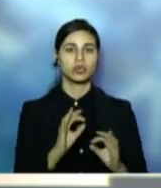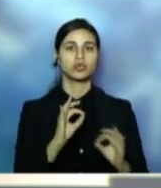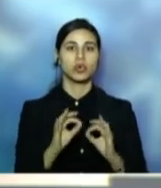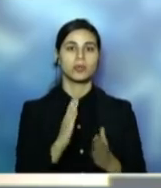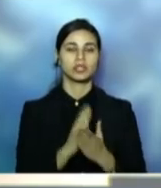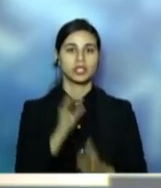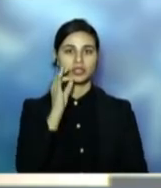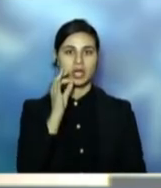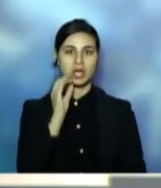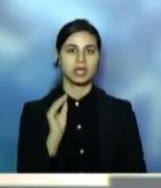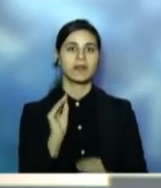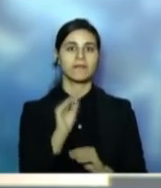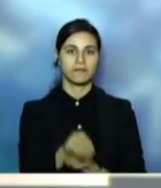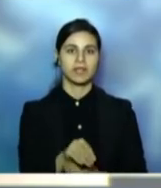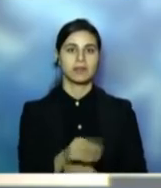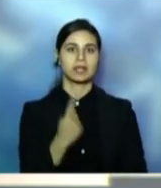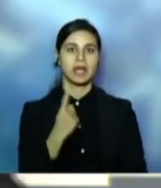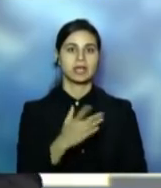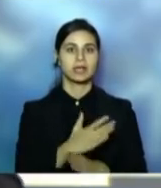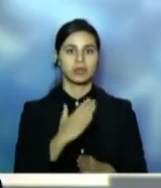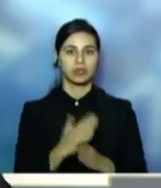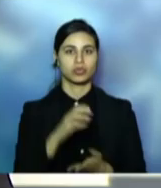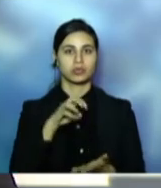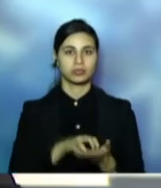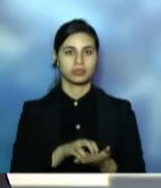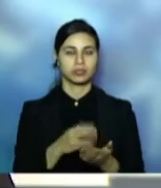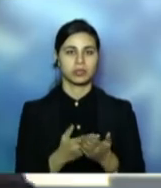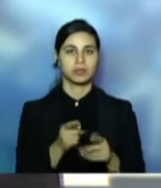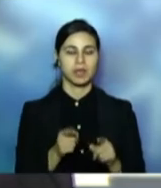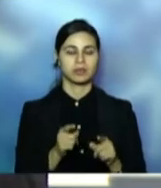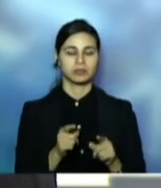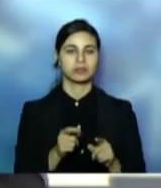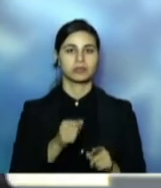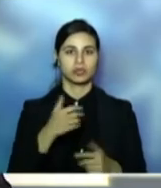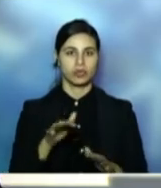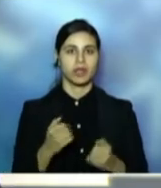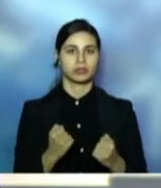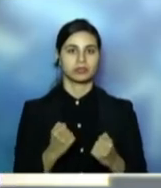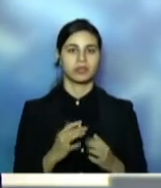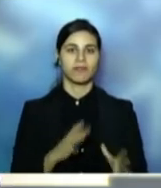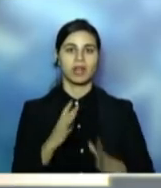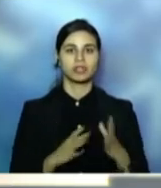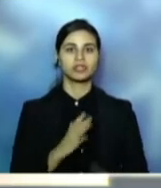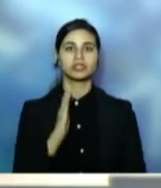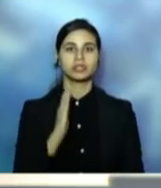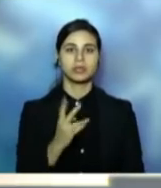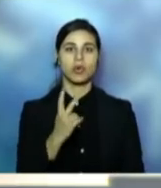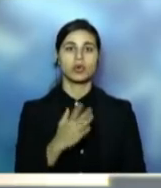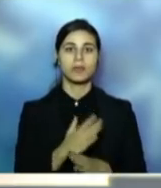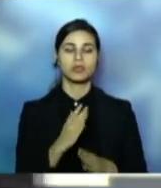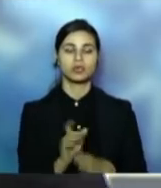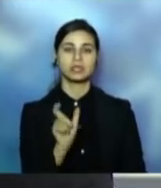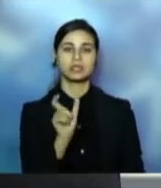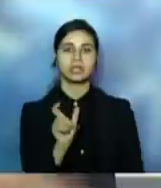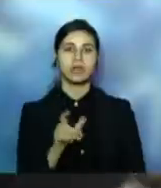ნორმაშია, ვიმატებთ ერთი პურის ერთეულს, ან თუ ეს მოზრდილია და დიდი ფიზიკური დატვირთვა ელოდება, ორი პურის